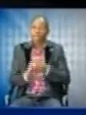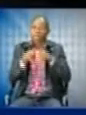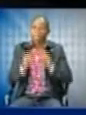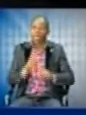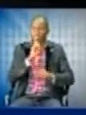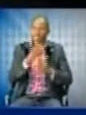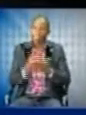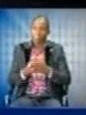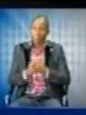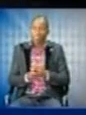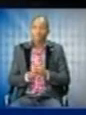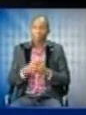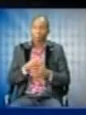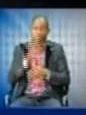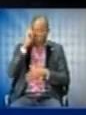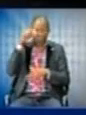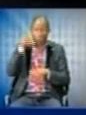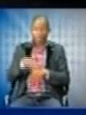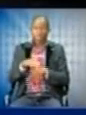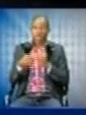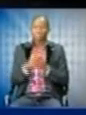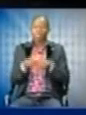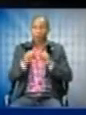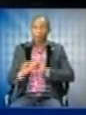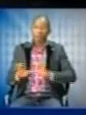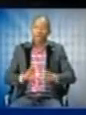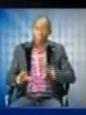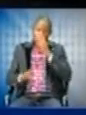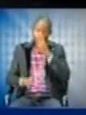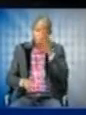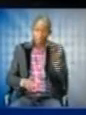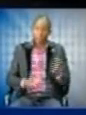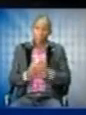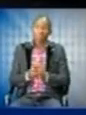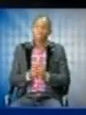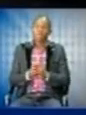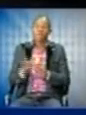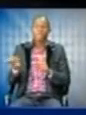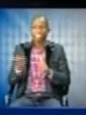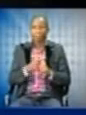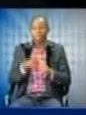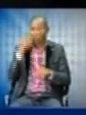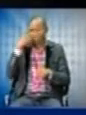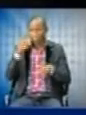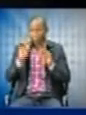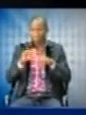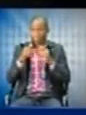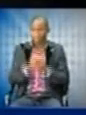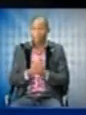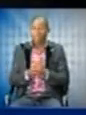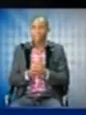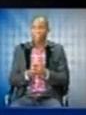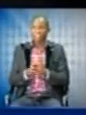crois que tout compte fait, il faudrait voir ça si on ne peut pas faire ça. D'abord qu'on mette les infrastructures. Et